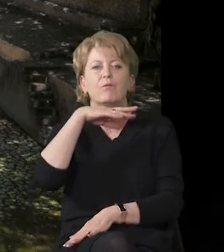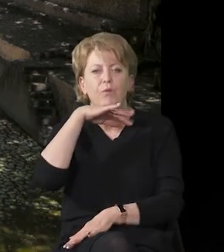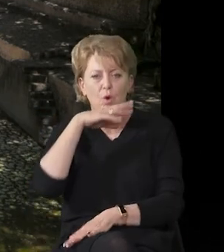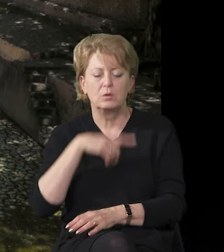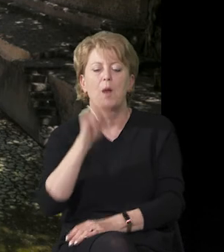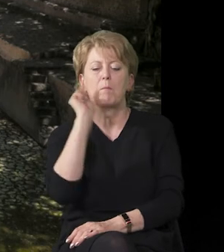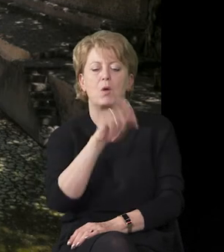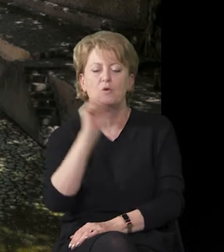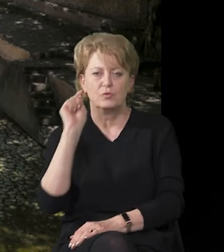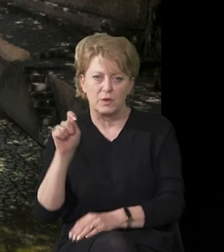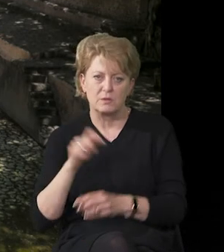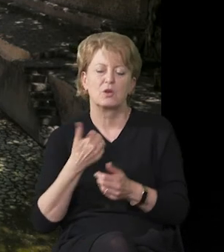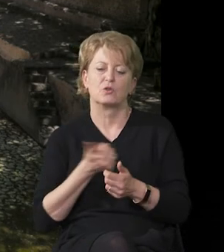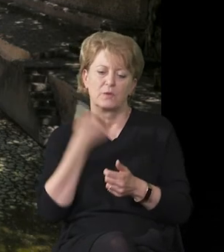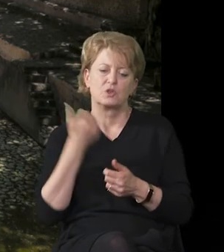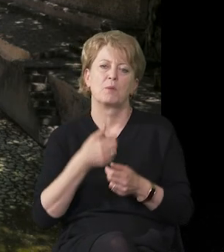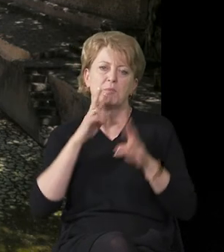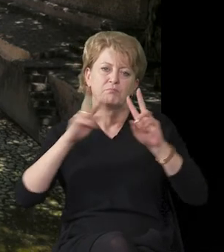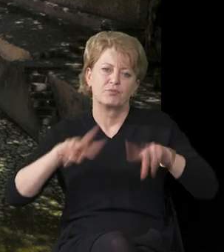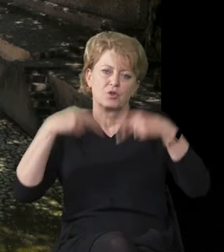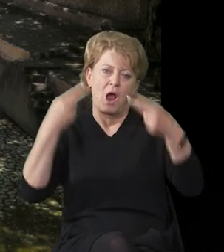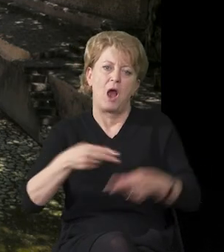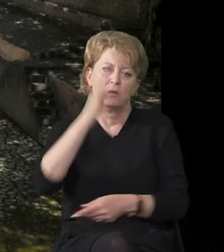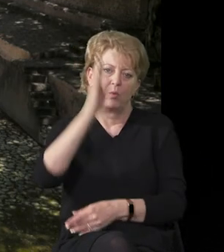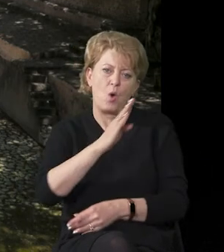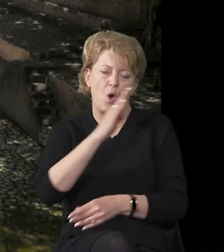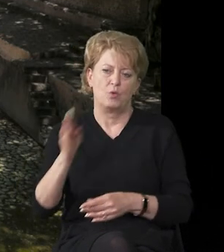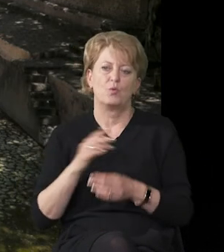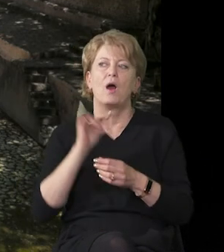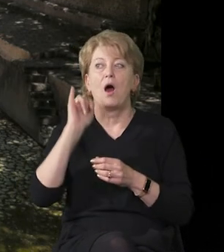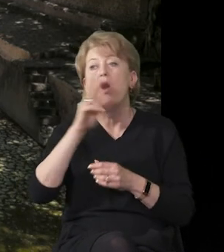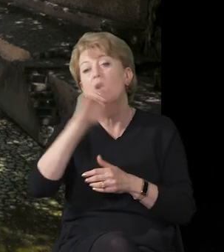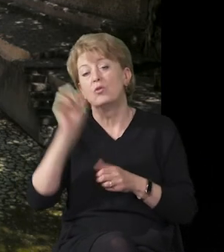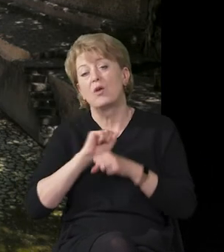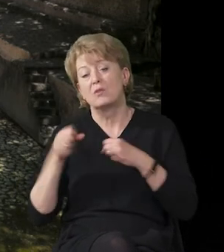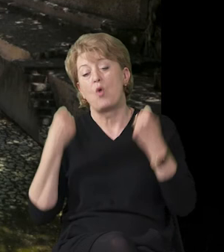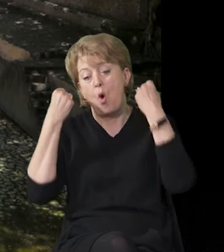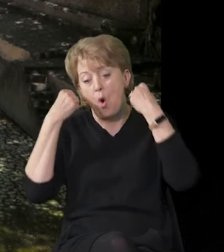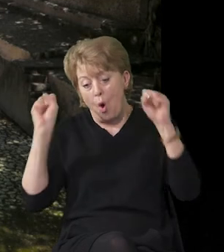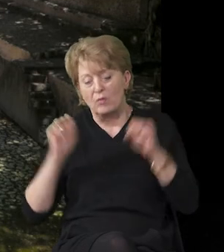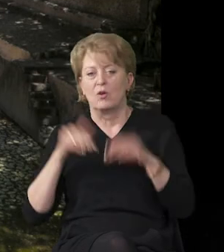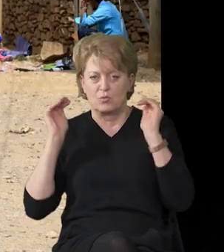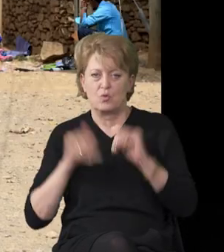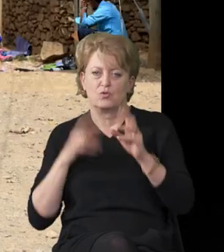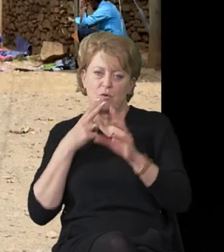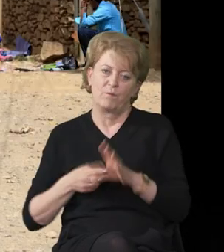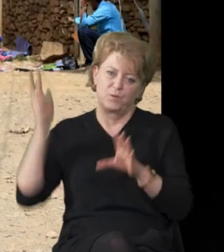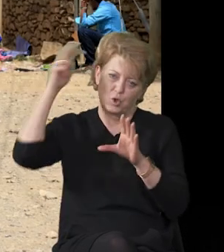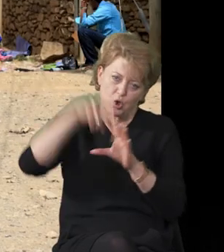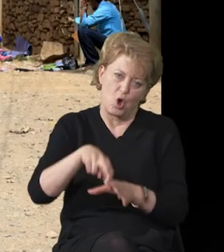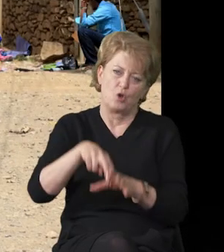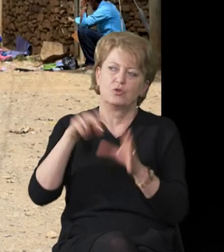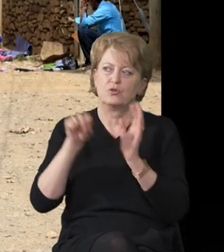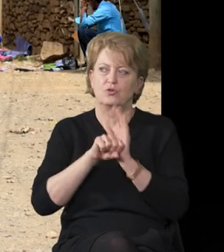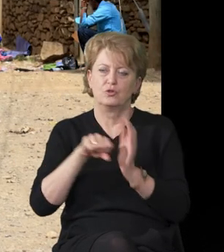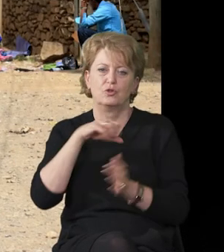przekazania błogosławieństwa wiernym, a co bardziej odważni wskakują do tego basenu, aby błogosławieństwo było bardziej skuteczne.